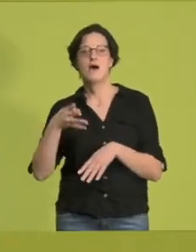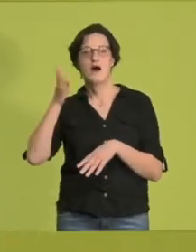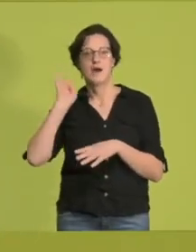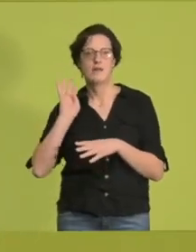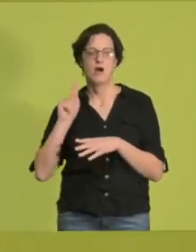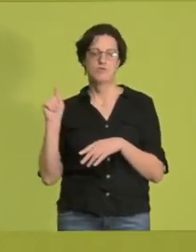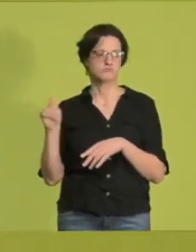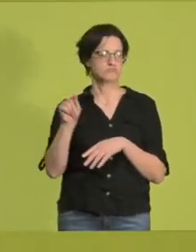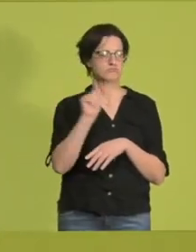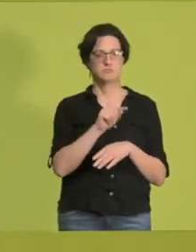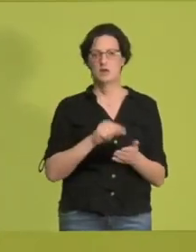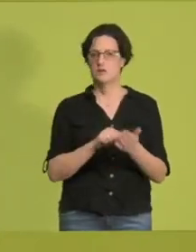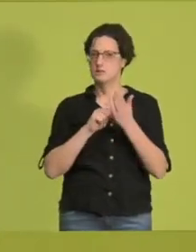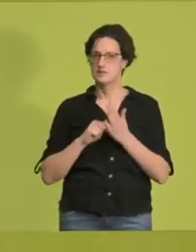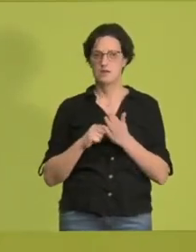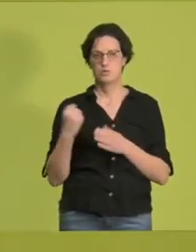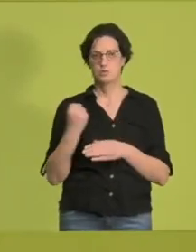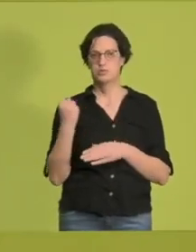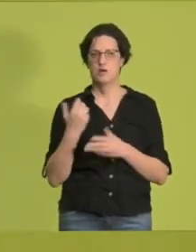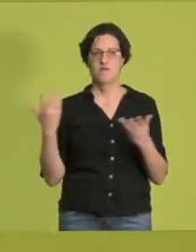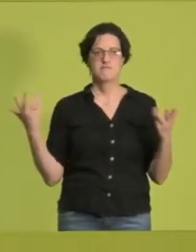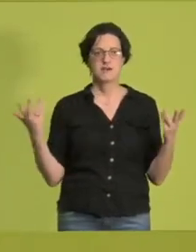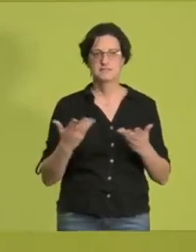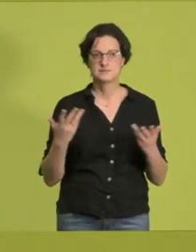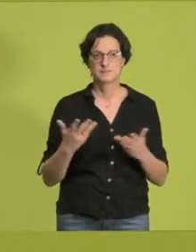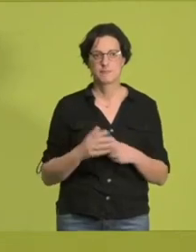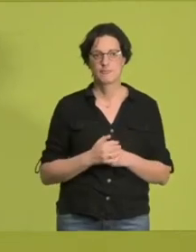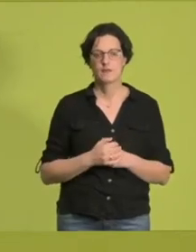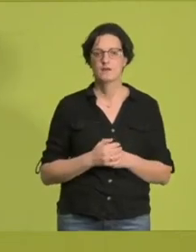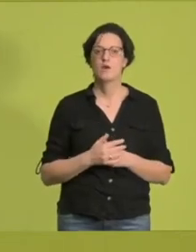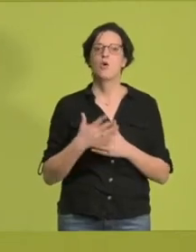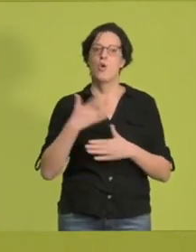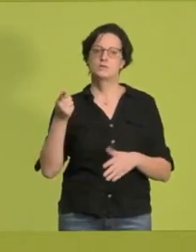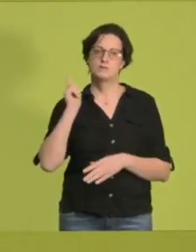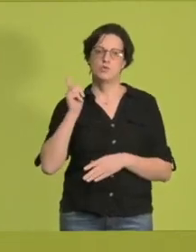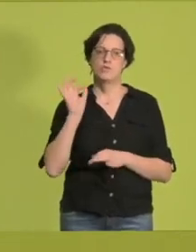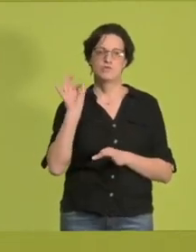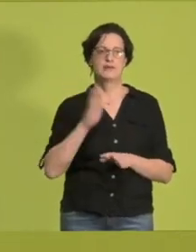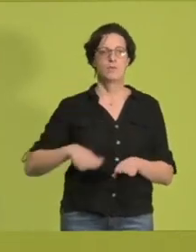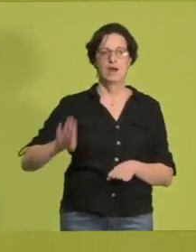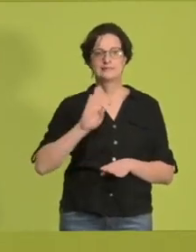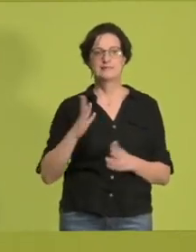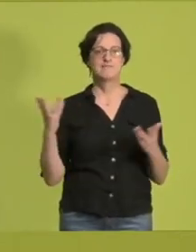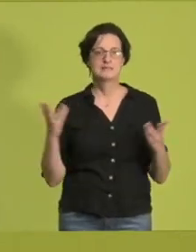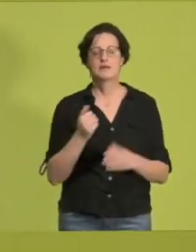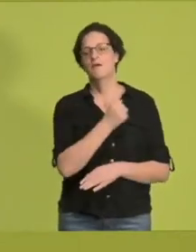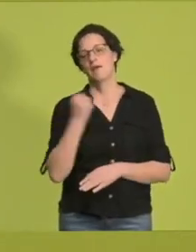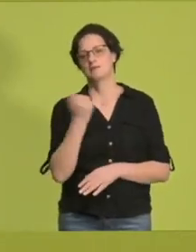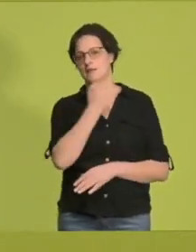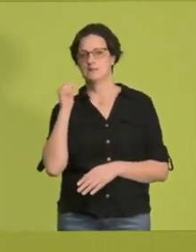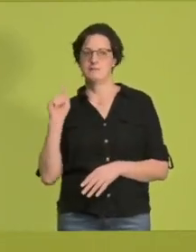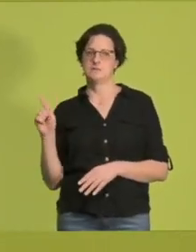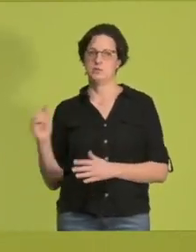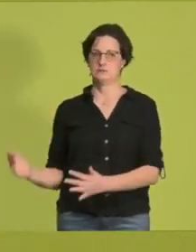deutlich vor augen geführt dass die größte bedrohung für unsere demokratie vom rechtsextremismus ausgeht unsere antworten darauf